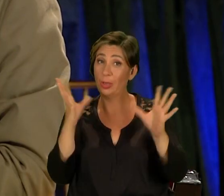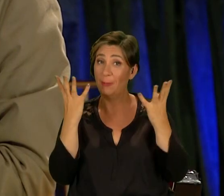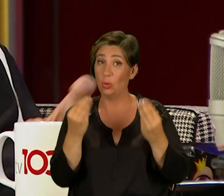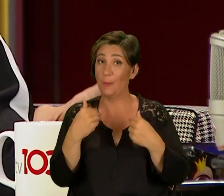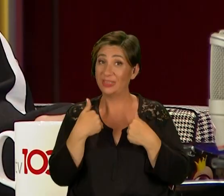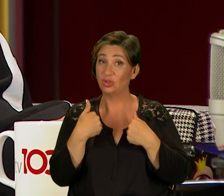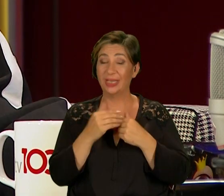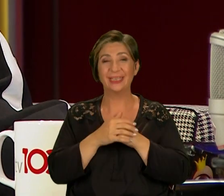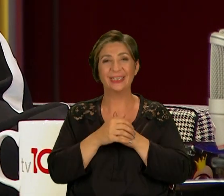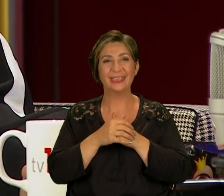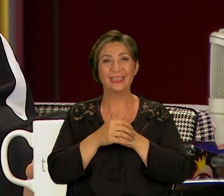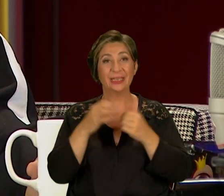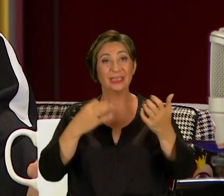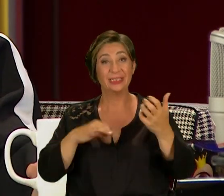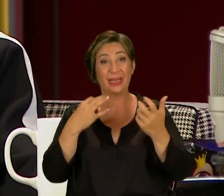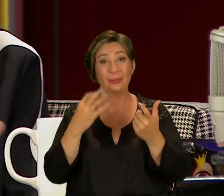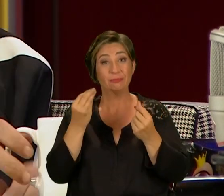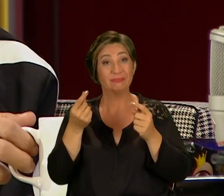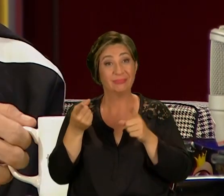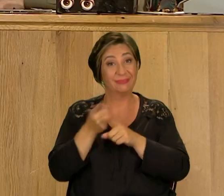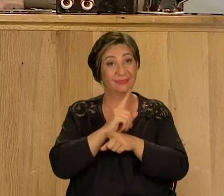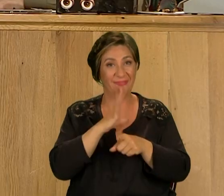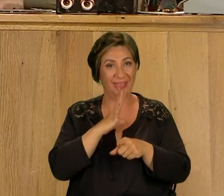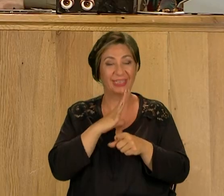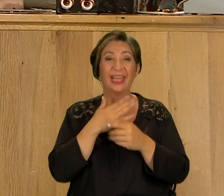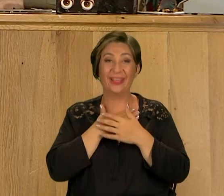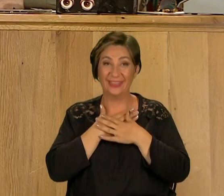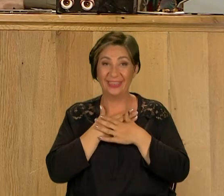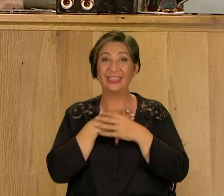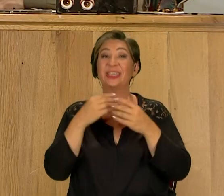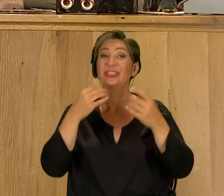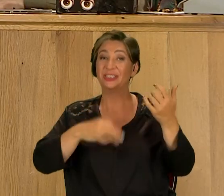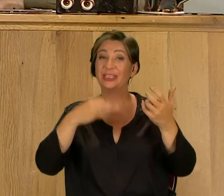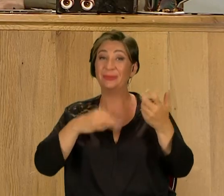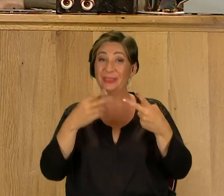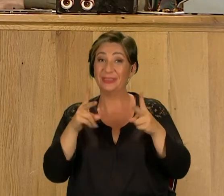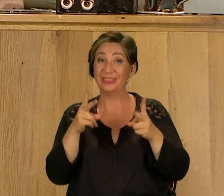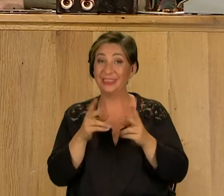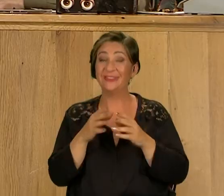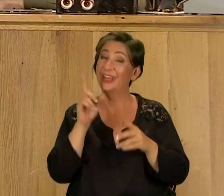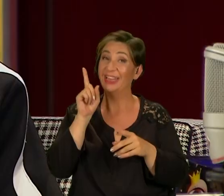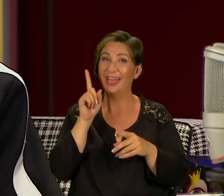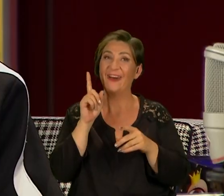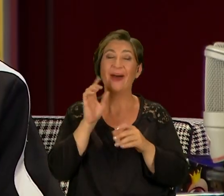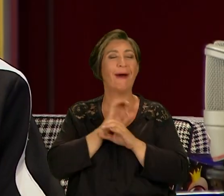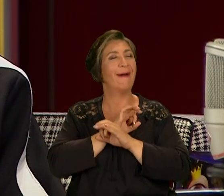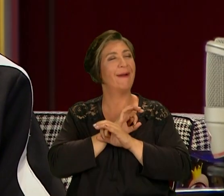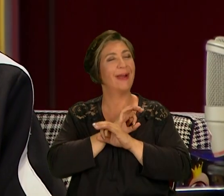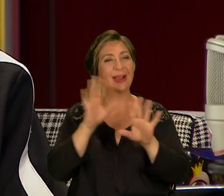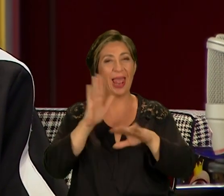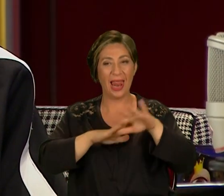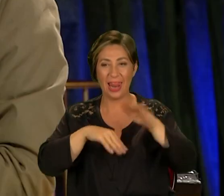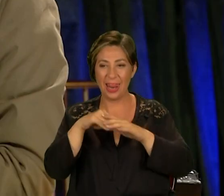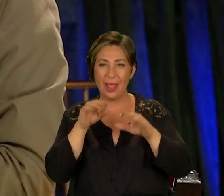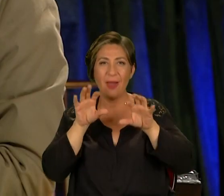bence. Çok da güzel gitarlarım var biliyorum. Çok güzel gitarlarım var. Çalabiliyor muyuz hepsini onları? Hepsini beraber biraz çalabiliriz. Vallahi. Harikulade el